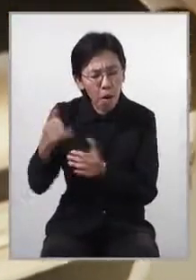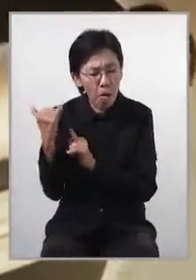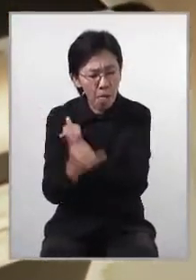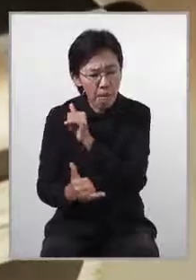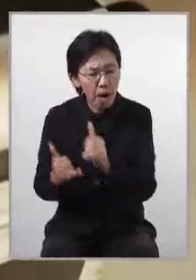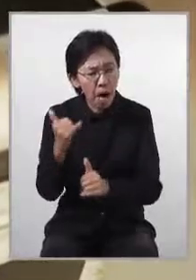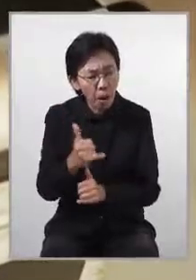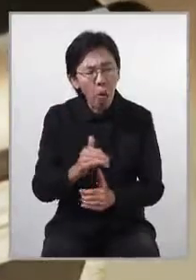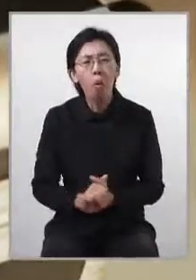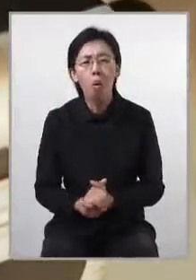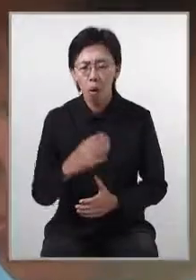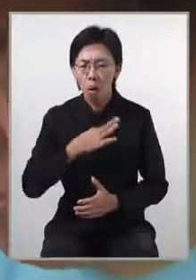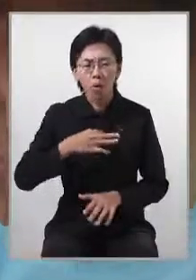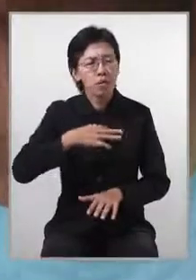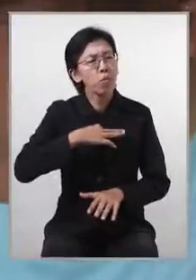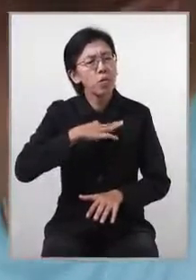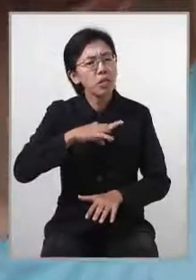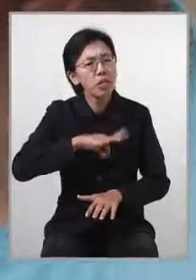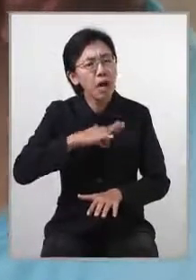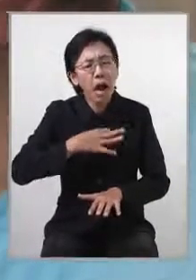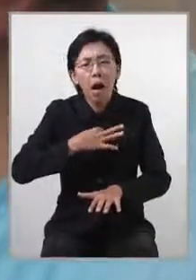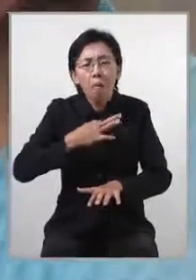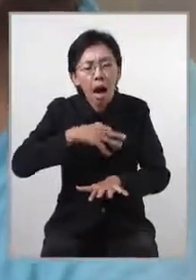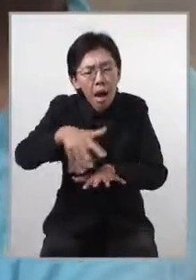าบอกว่ามันหนึ่งเดียวในโลกนะ